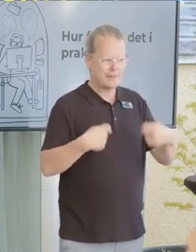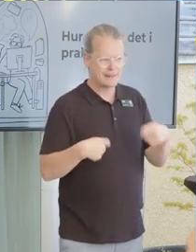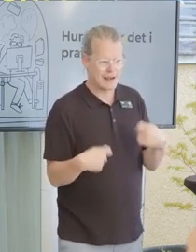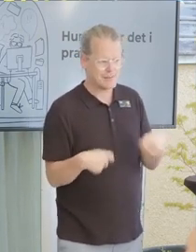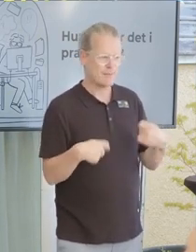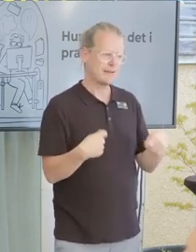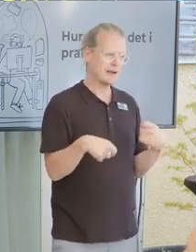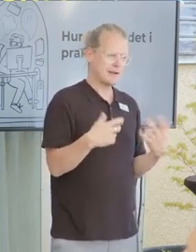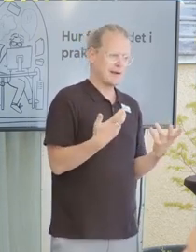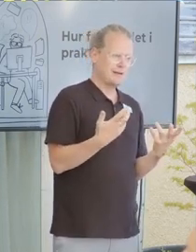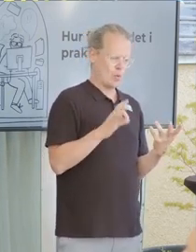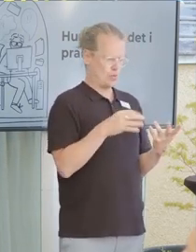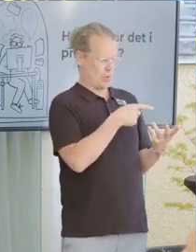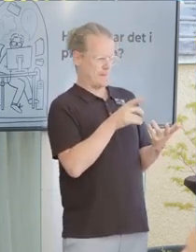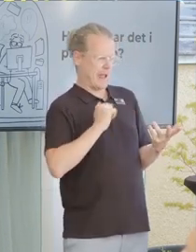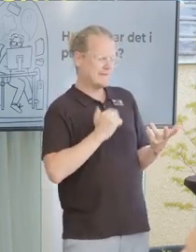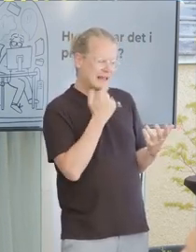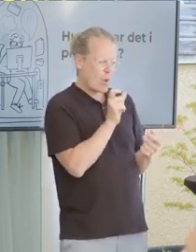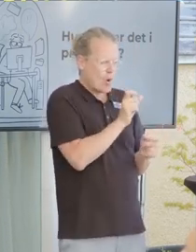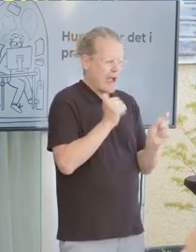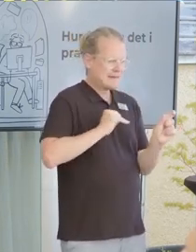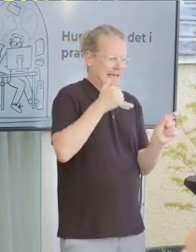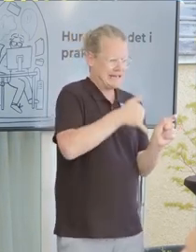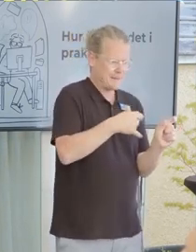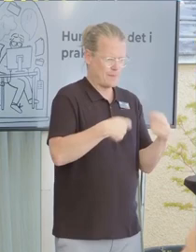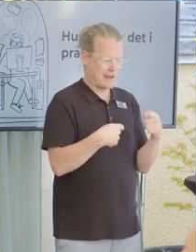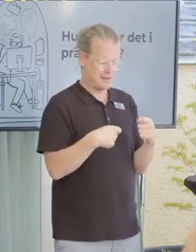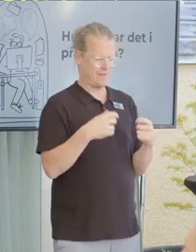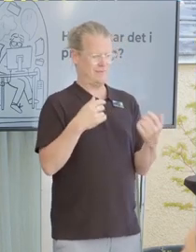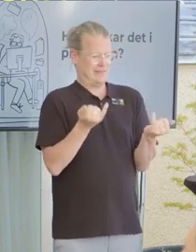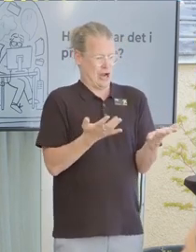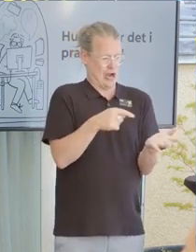idag. Och det är då ett material som är helt